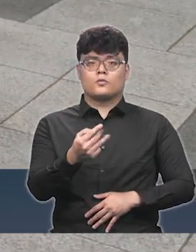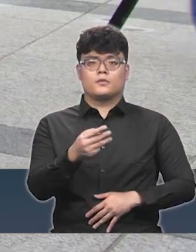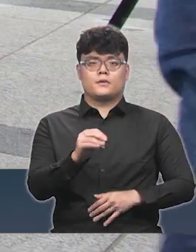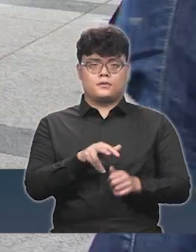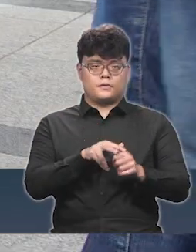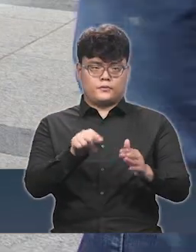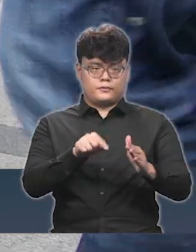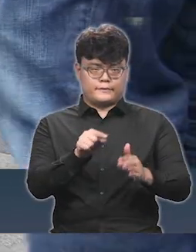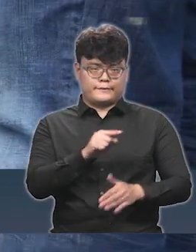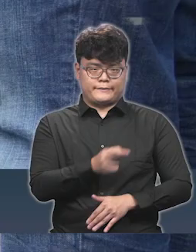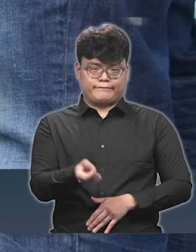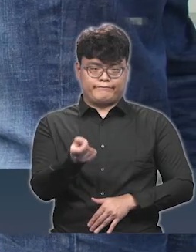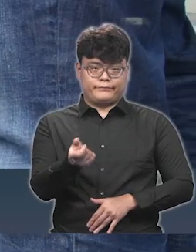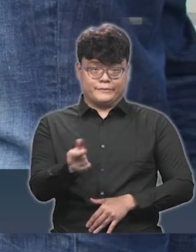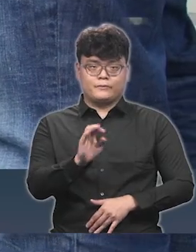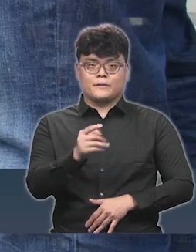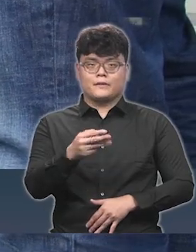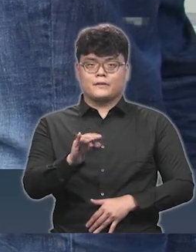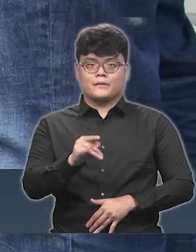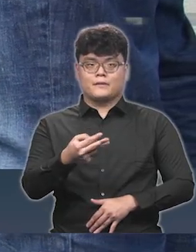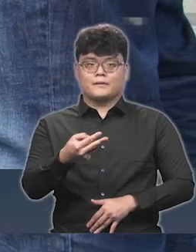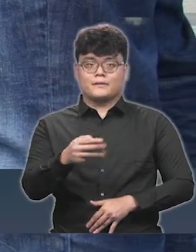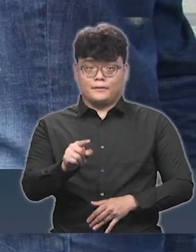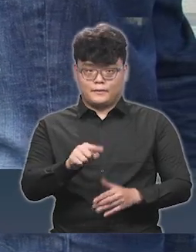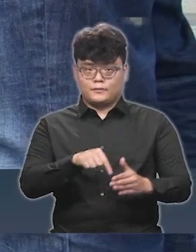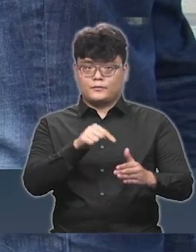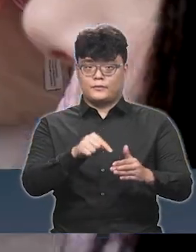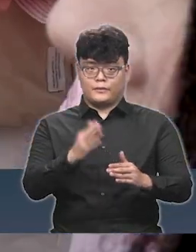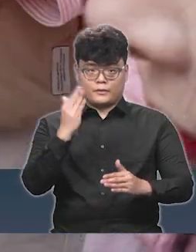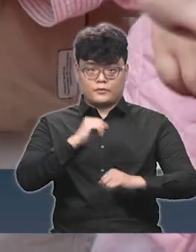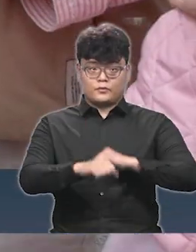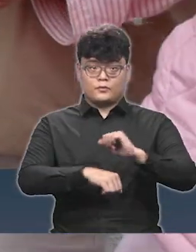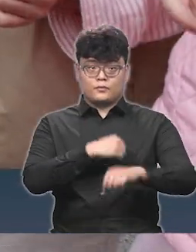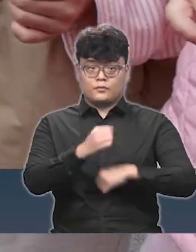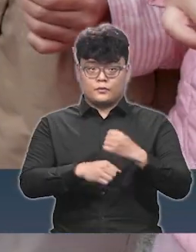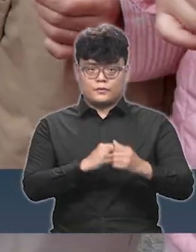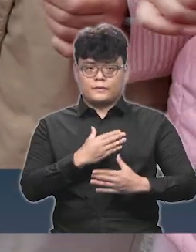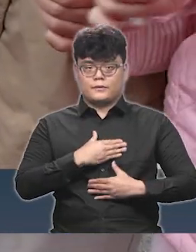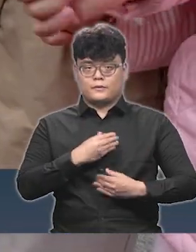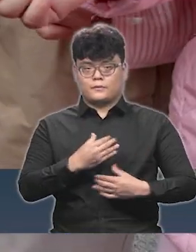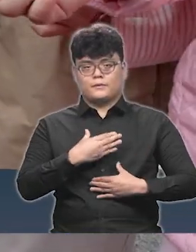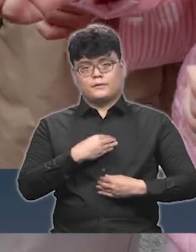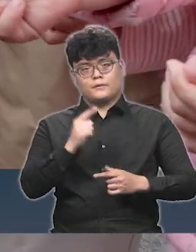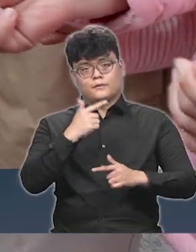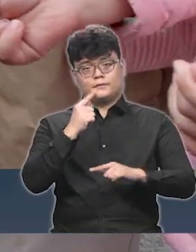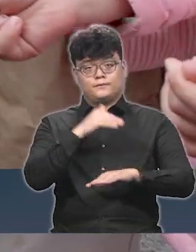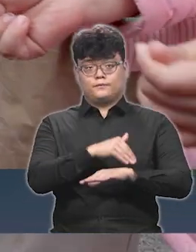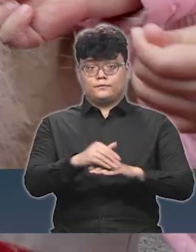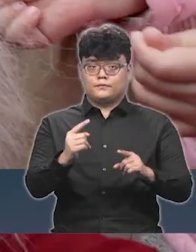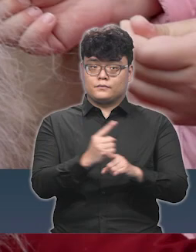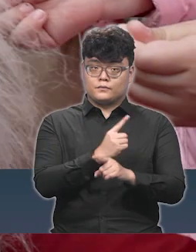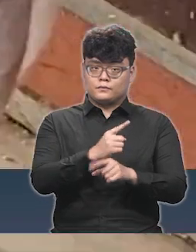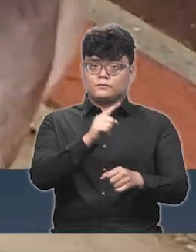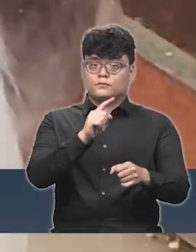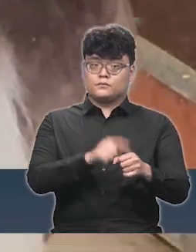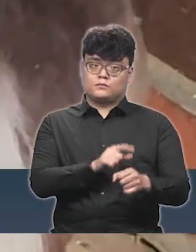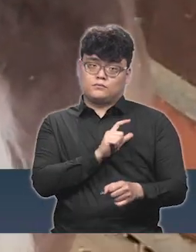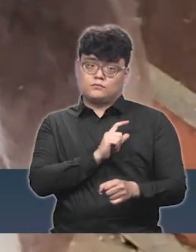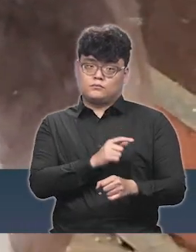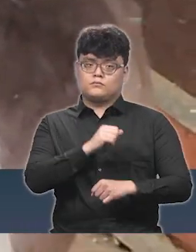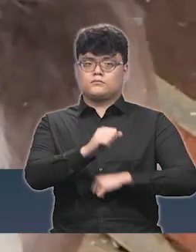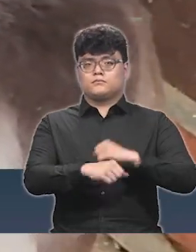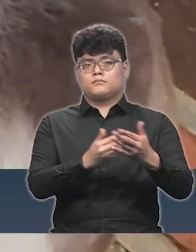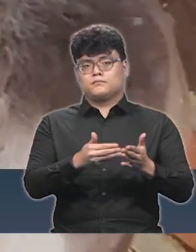품종인 팔라벨라 종으로 한국 동물매개 심리치료학회 에서 치료 도움이 동물 자격 인증을 받은